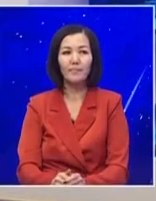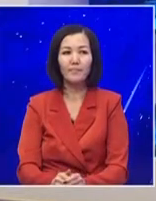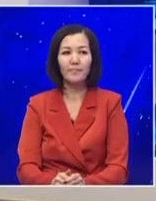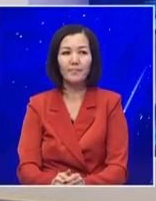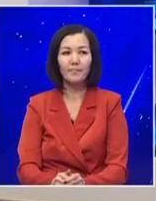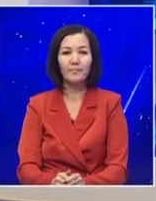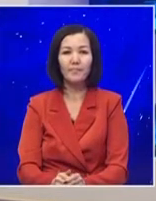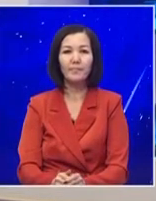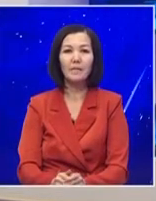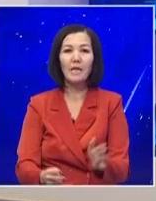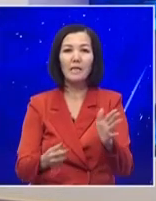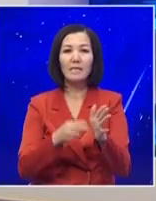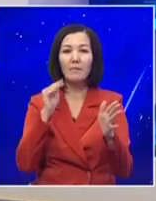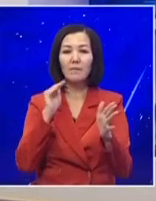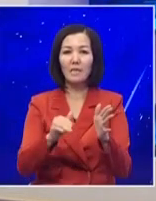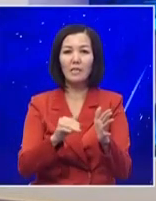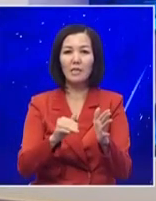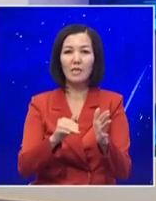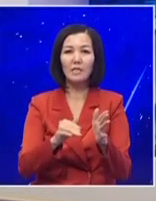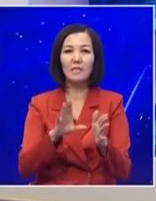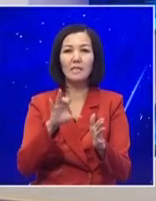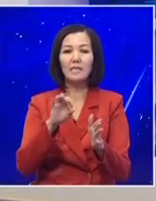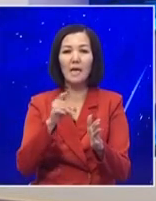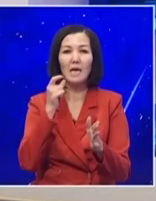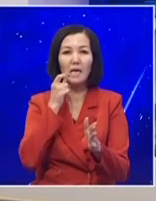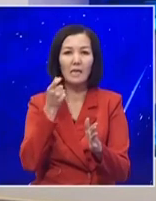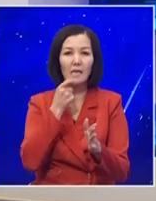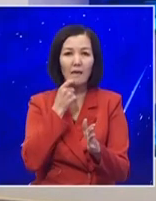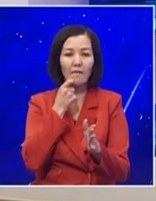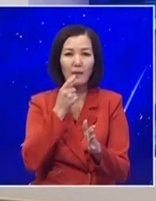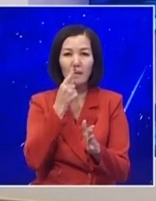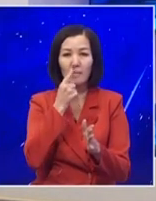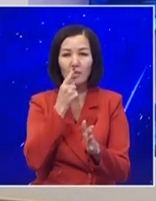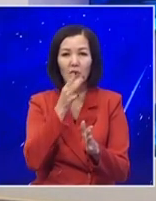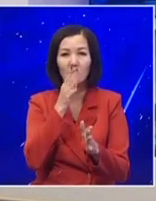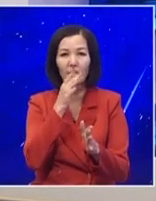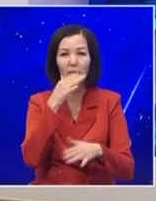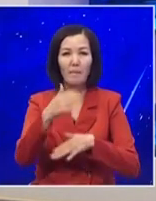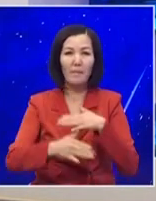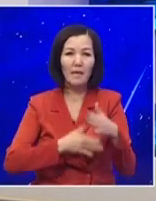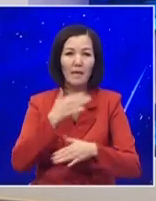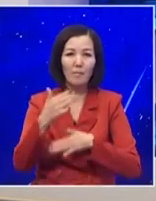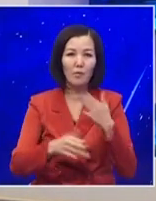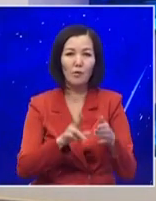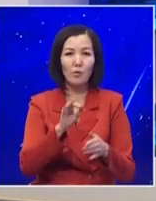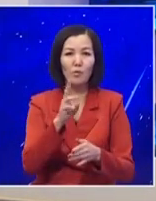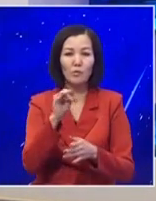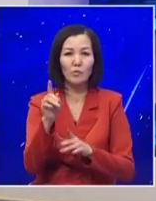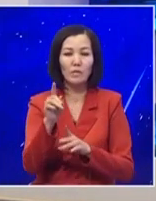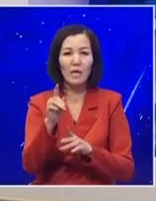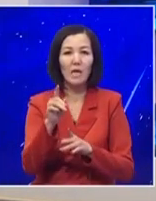ее 7 000 тонн сахарного сырца из Бразилии в ближайшее время переработает Куксусский сахарный